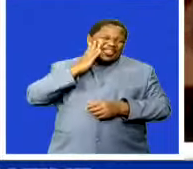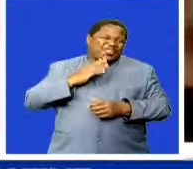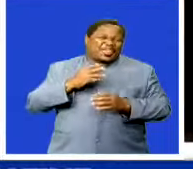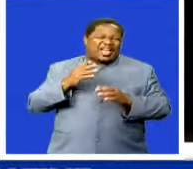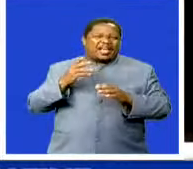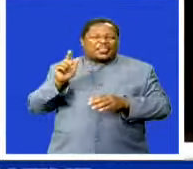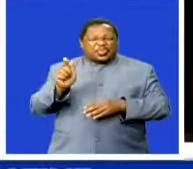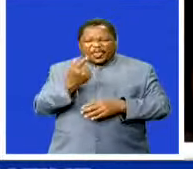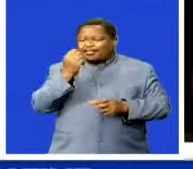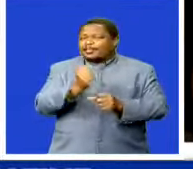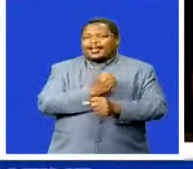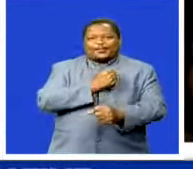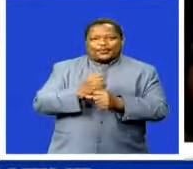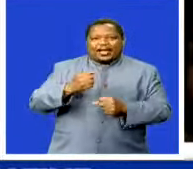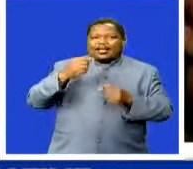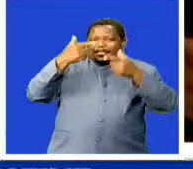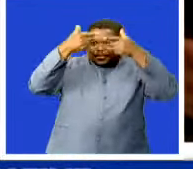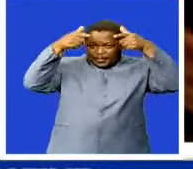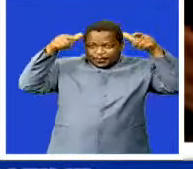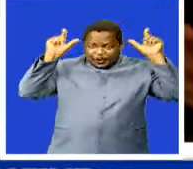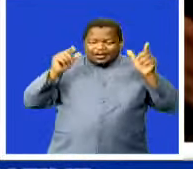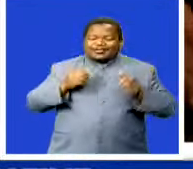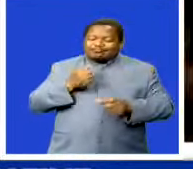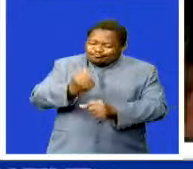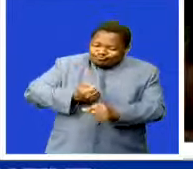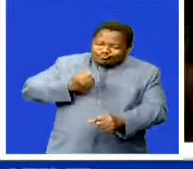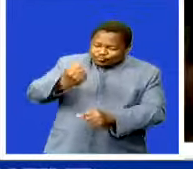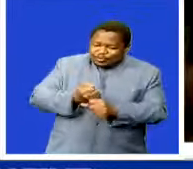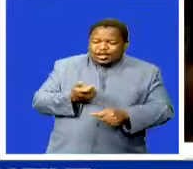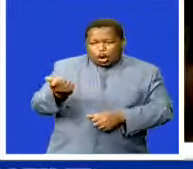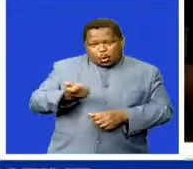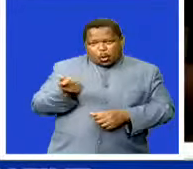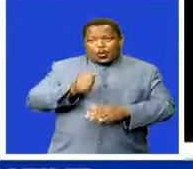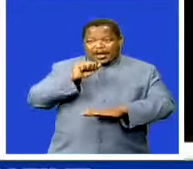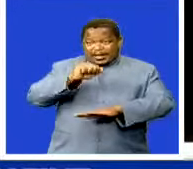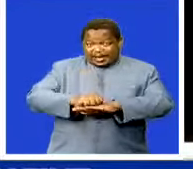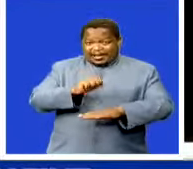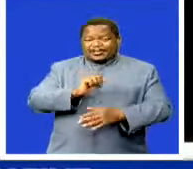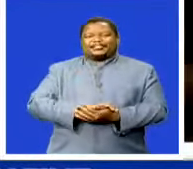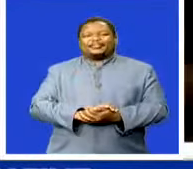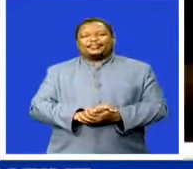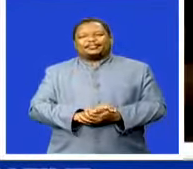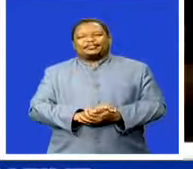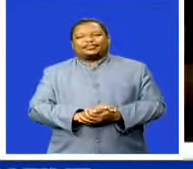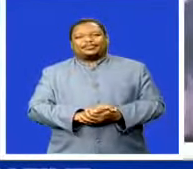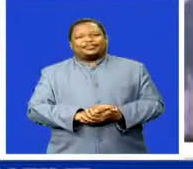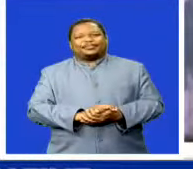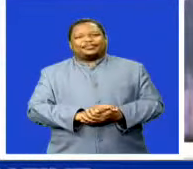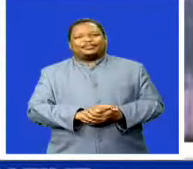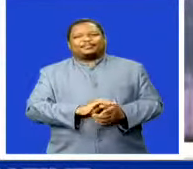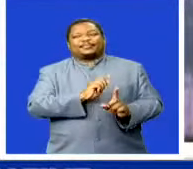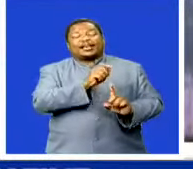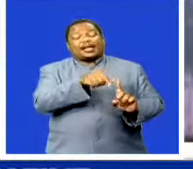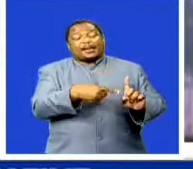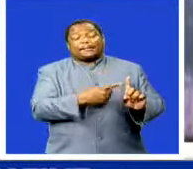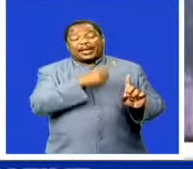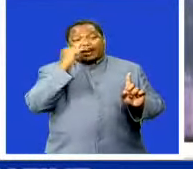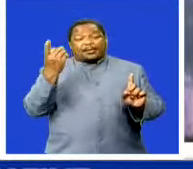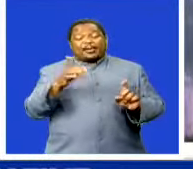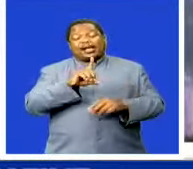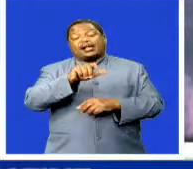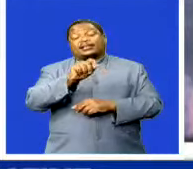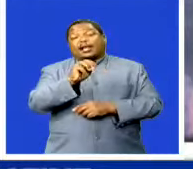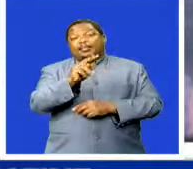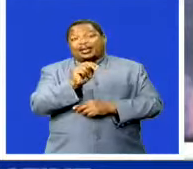lomkhulu eTheory tekulima nikewe Dlamini uthi lo luhlelo loyindlela lenhle ukuthuthukisa tekulima. Uma ngabe une vegetable